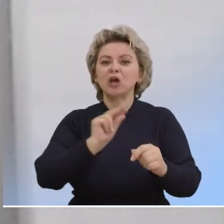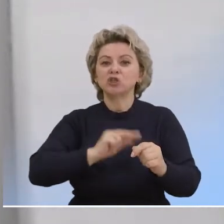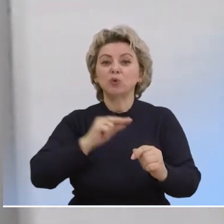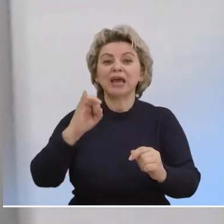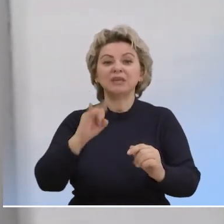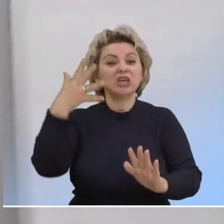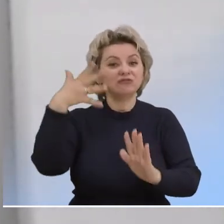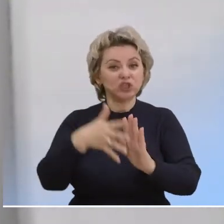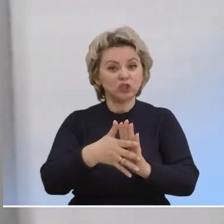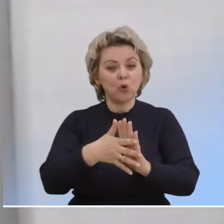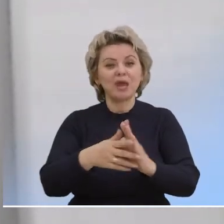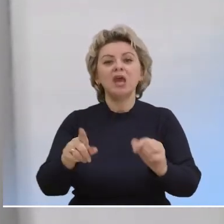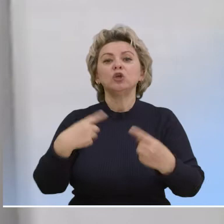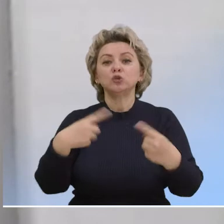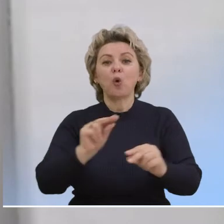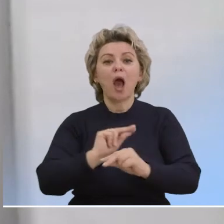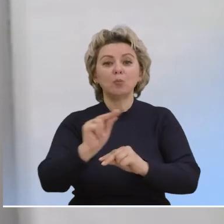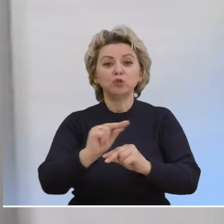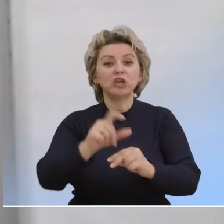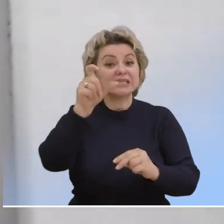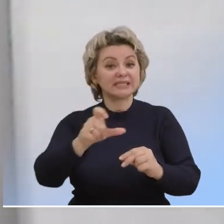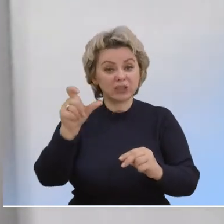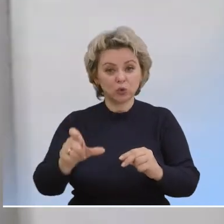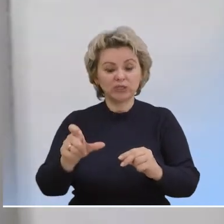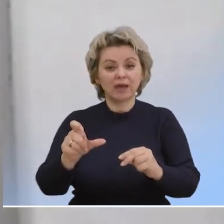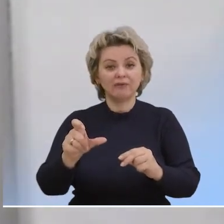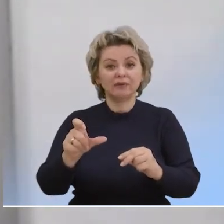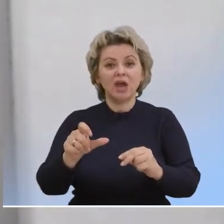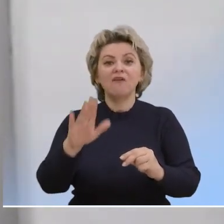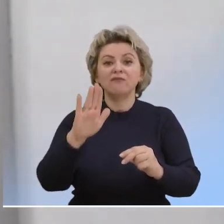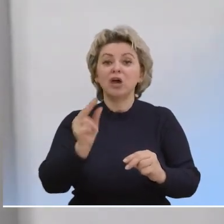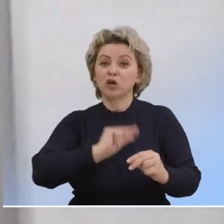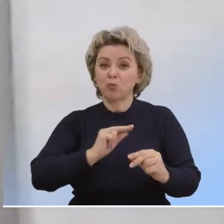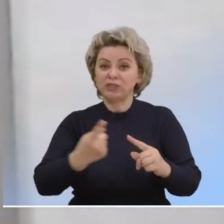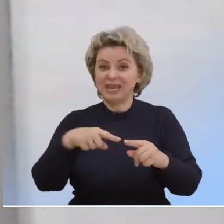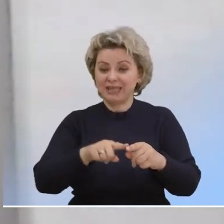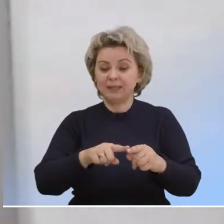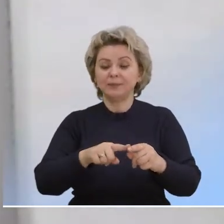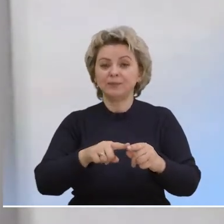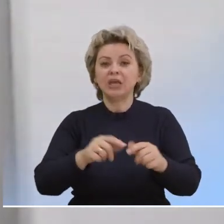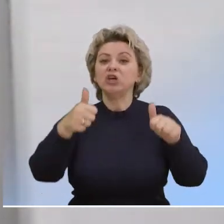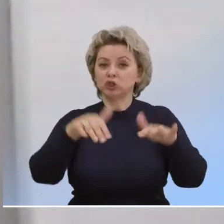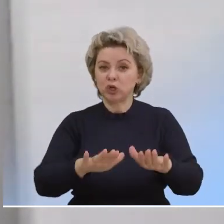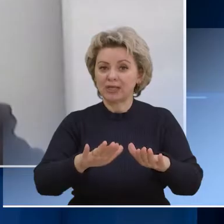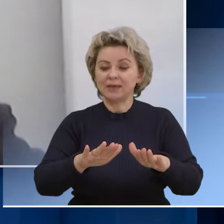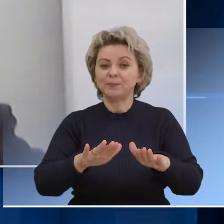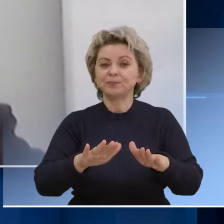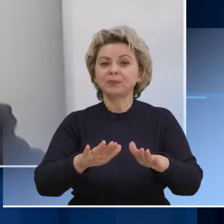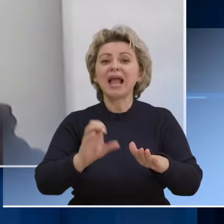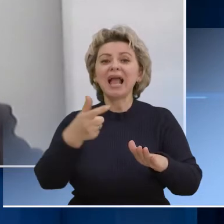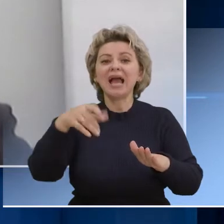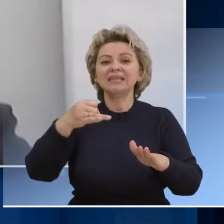разработкой и внедрением, раз, и с другой стороны, обучением сотрудников по работе и жителей с этими решениями. Ну